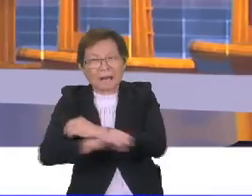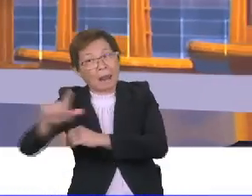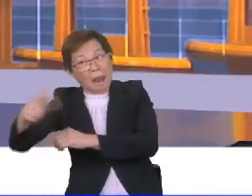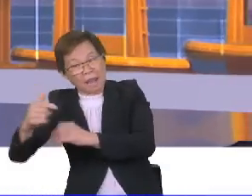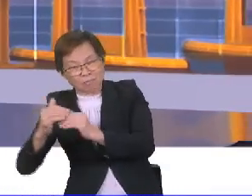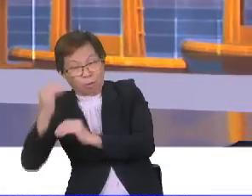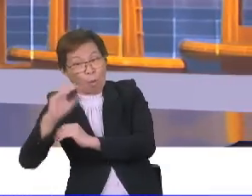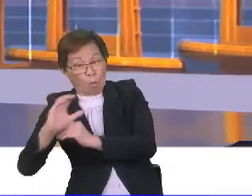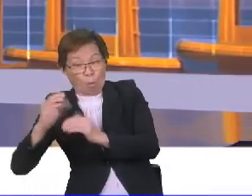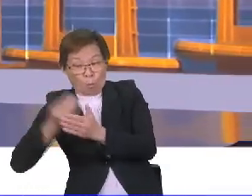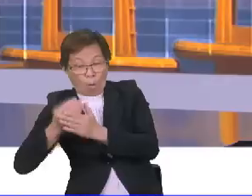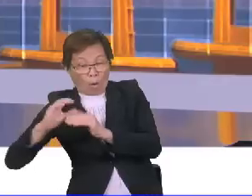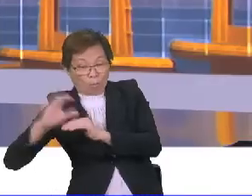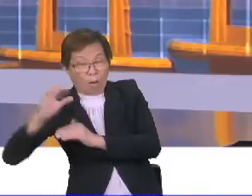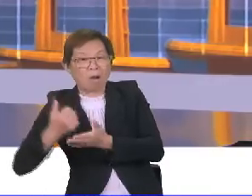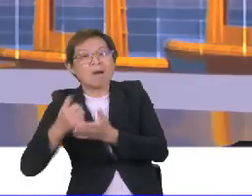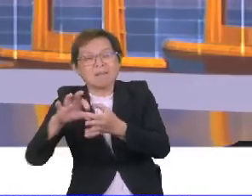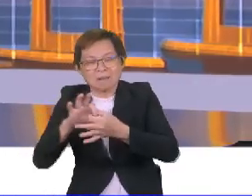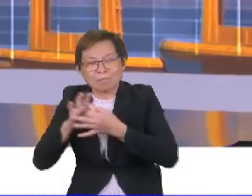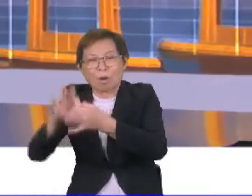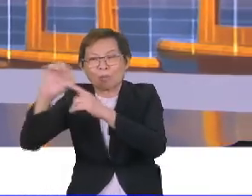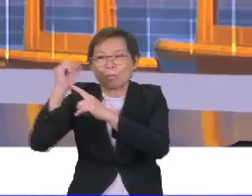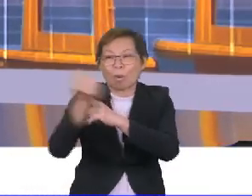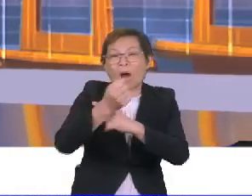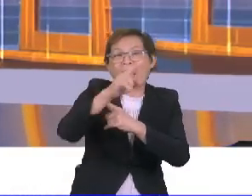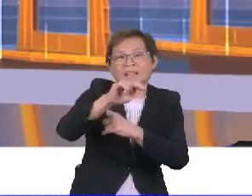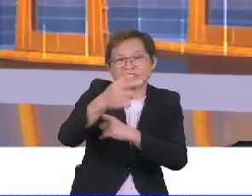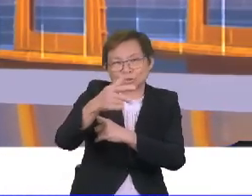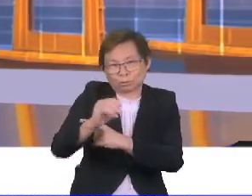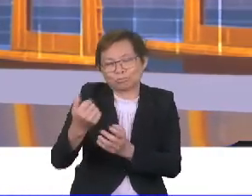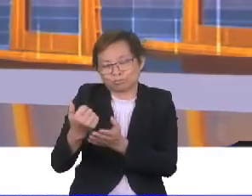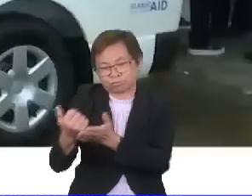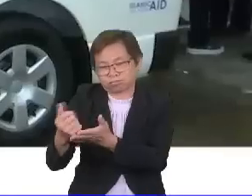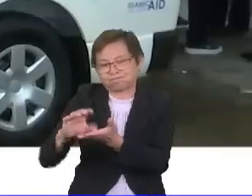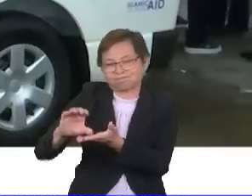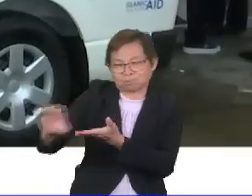harus lebihnya disampaikan terus melalui kerjasama dengan pertumbuhan bukan kerajaan